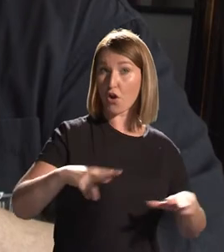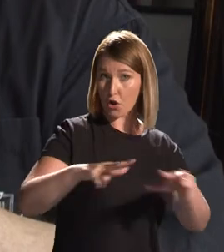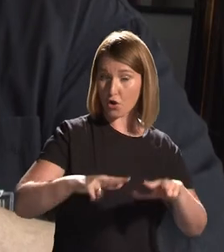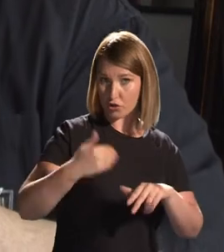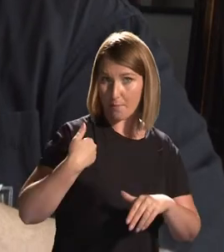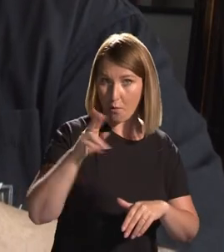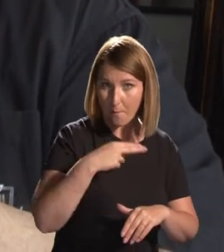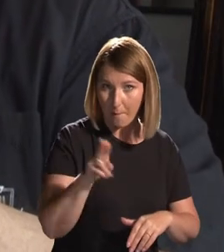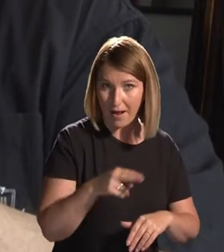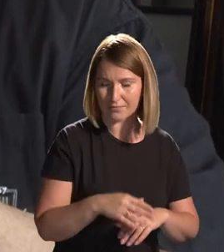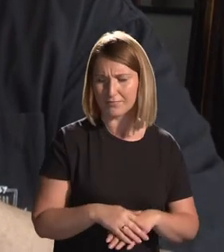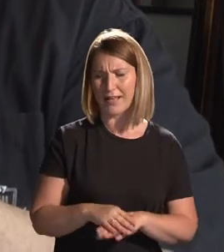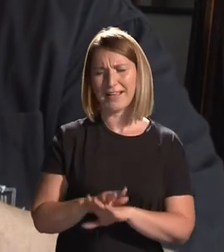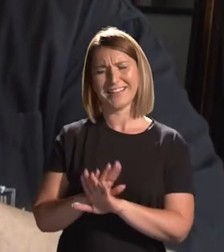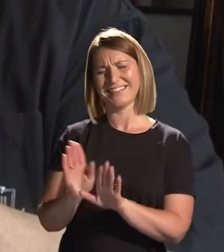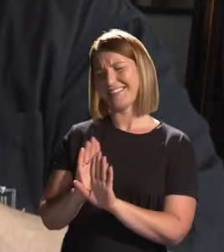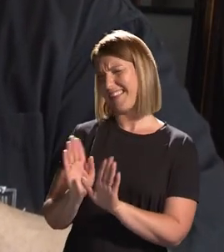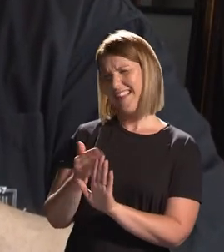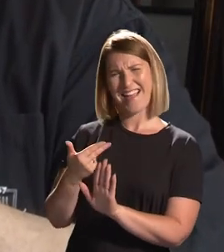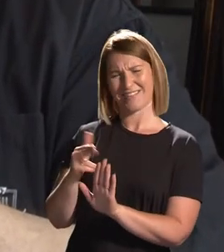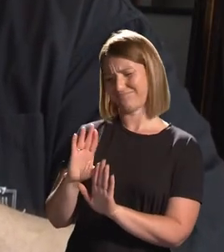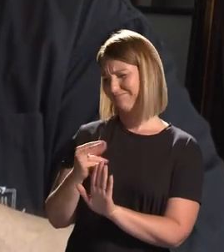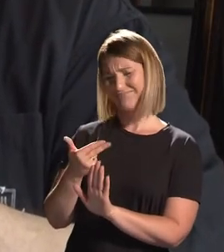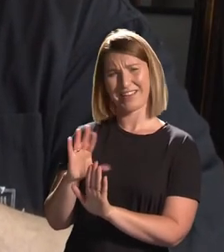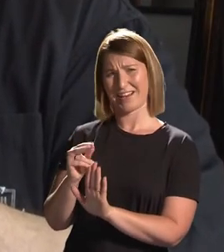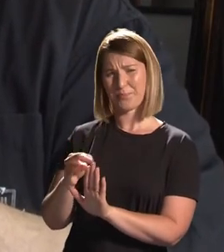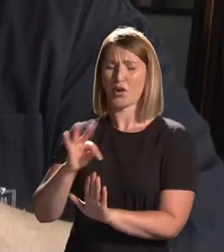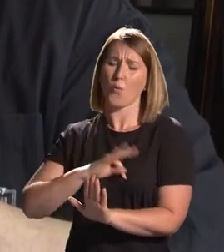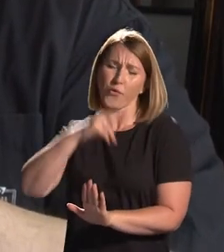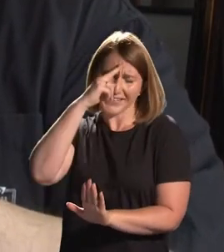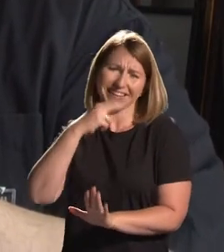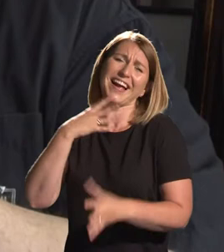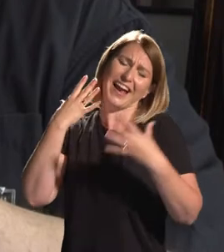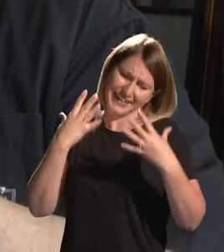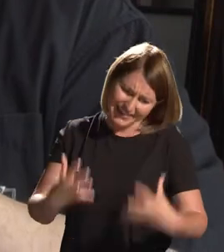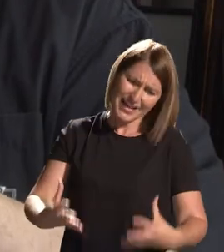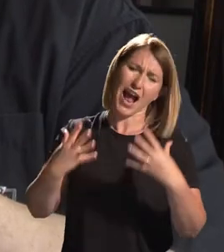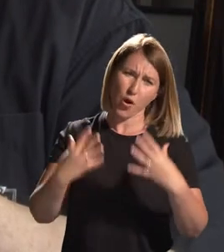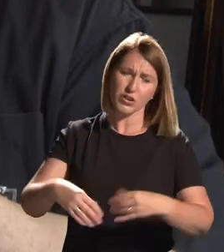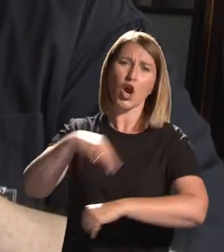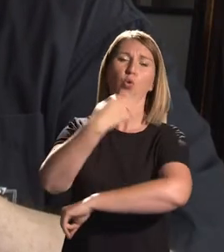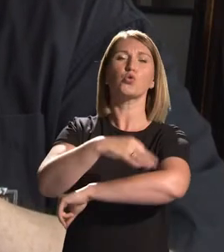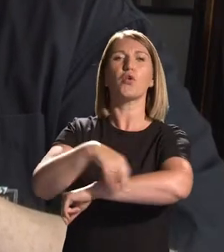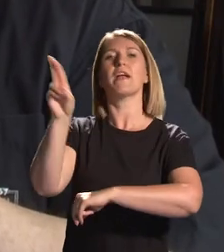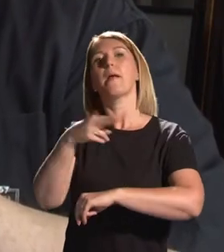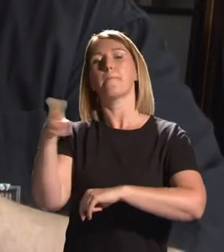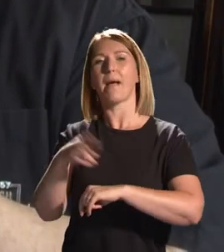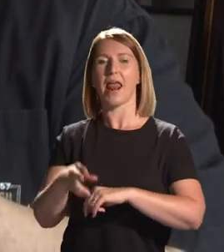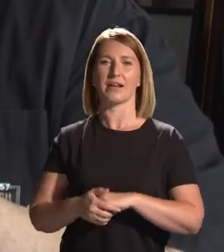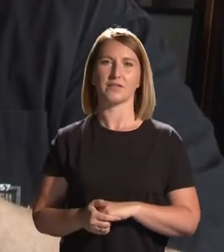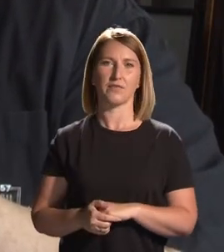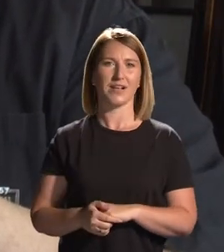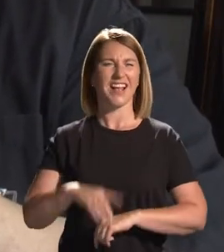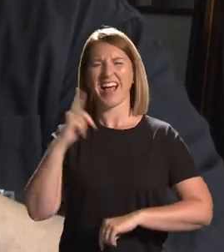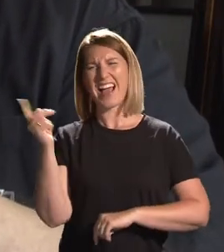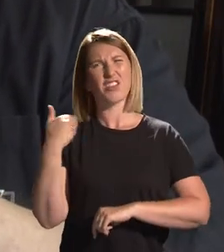rodzinie. Czy to nie liczysz po ojcu? Ojciec miał zamiar studiować malarstwo, ale